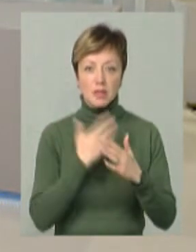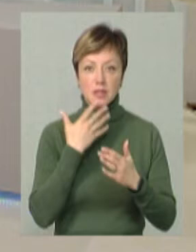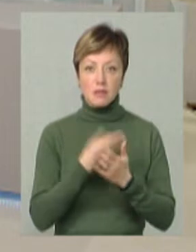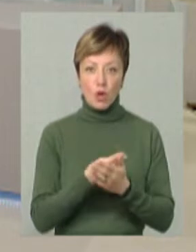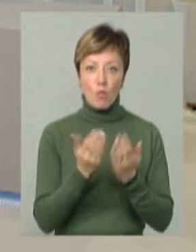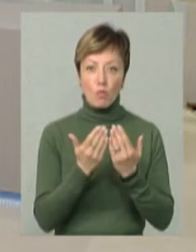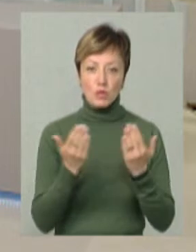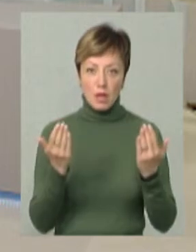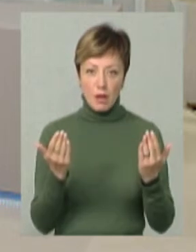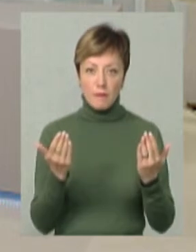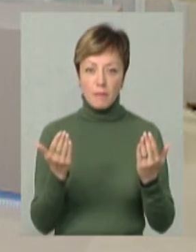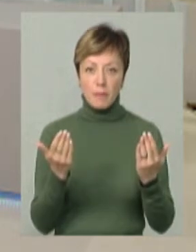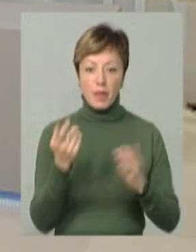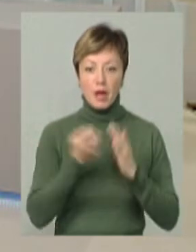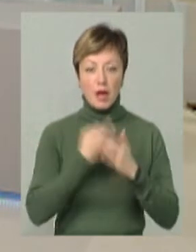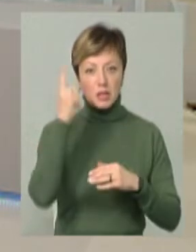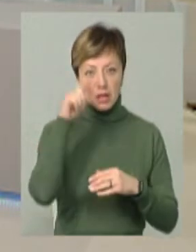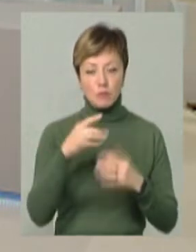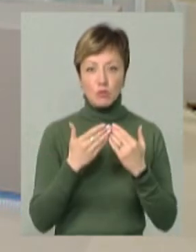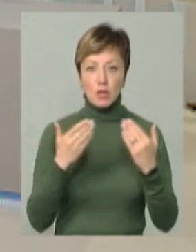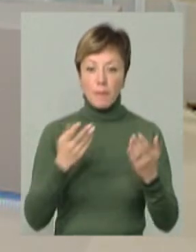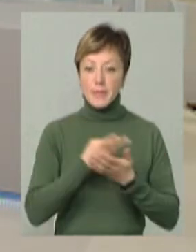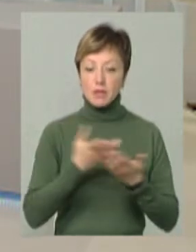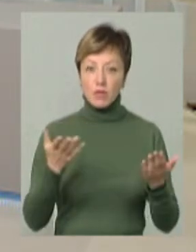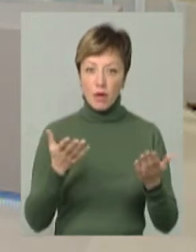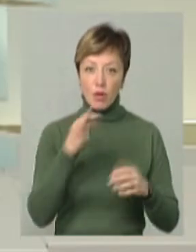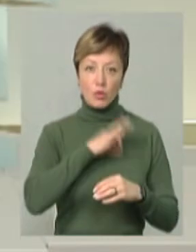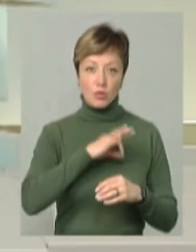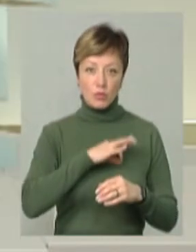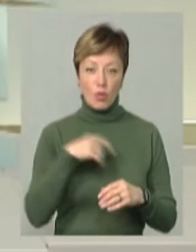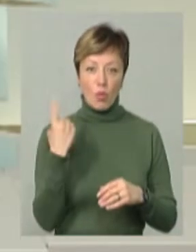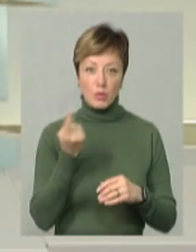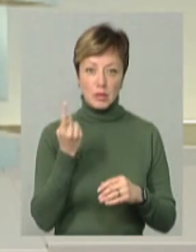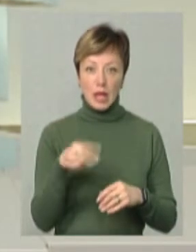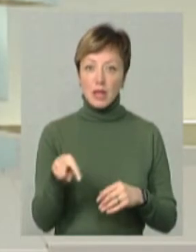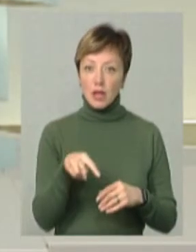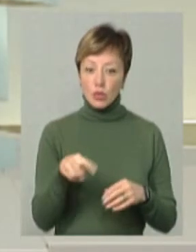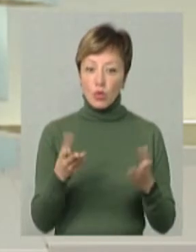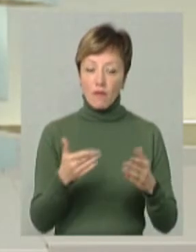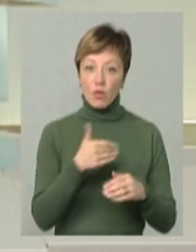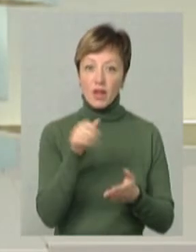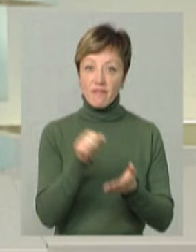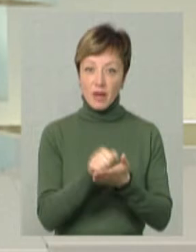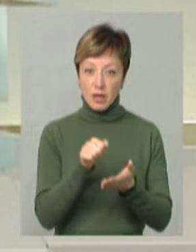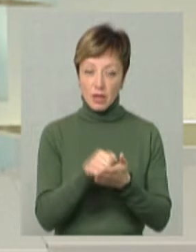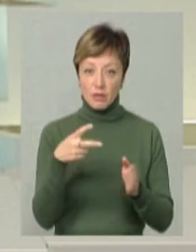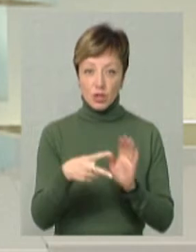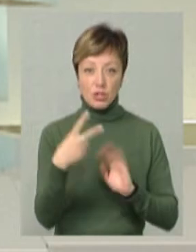своїх музеїв. Краєзнавчий музей презентував для користувачів області літературу, яку вони видали